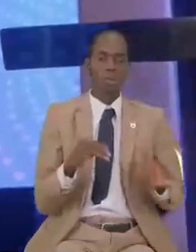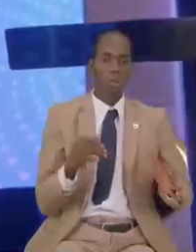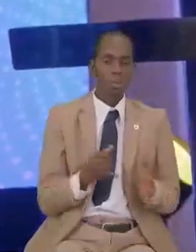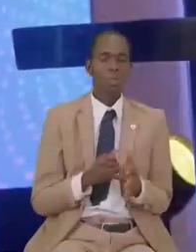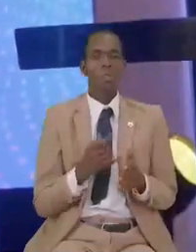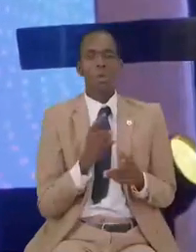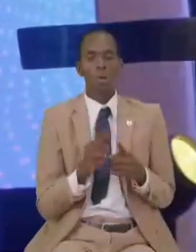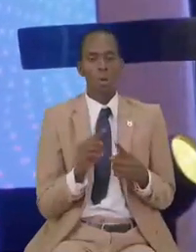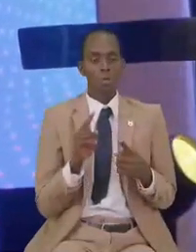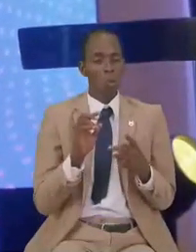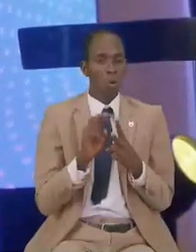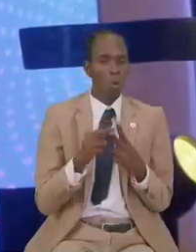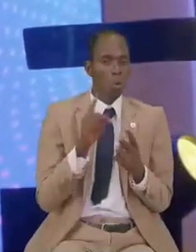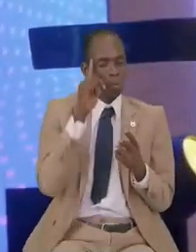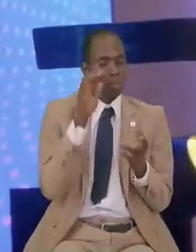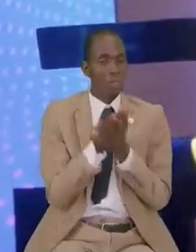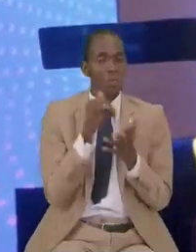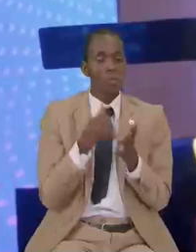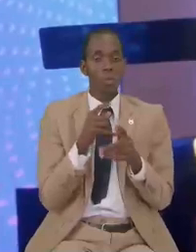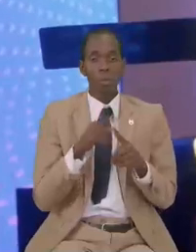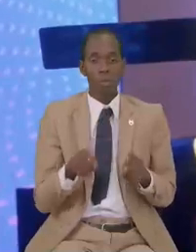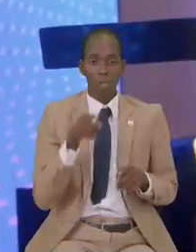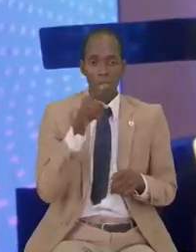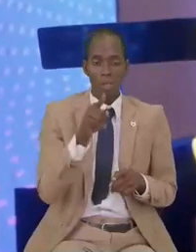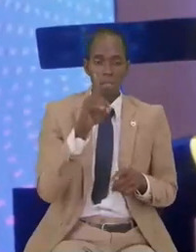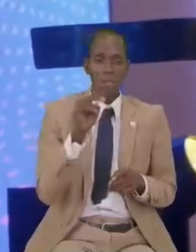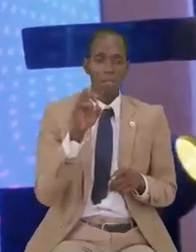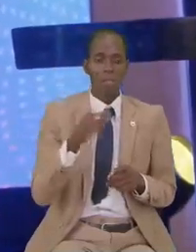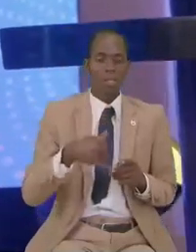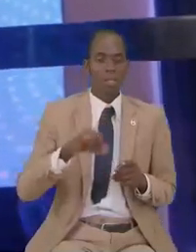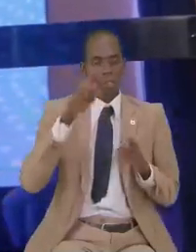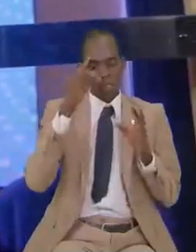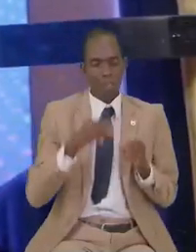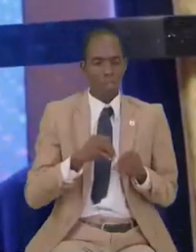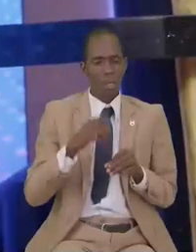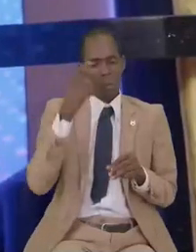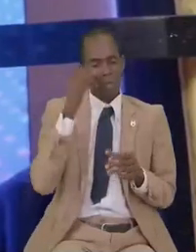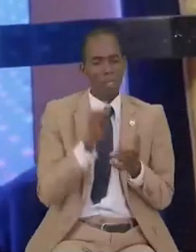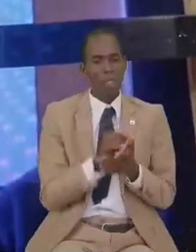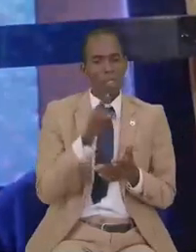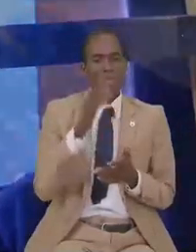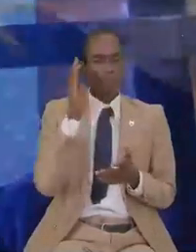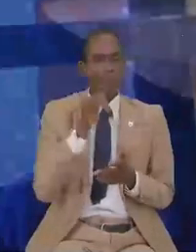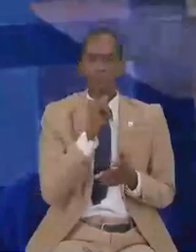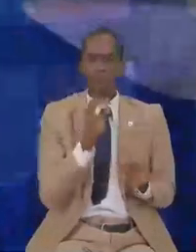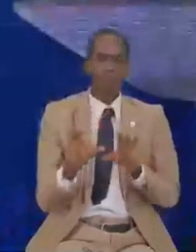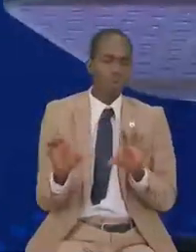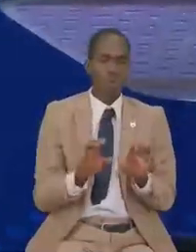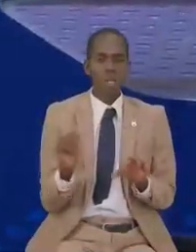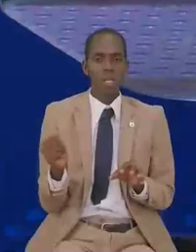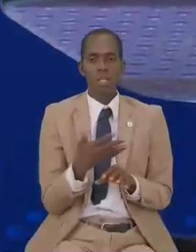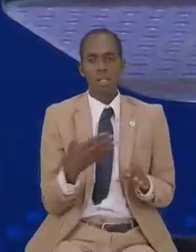le confirmer. Lui, Daniel a décidé que lui là, il ne va rien faire